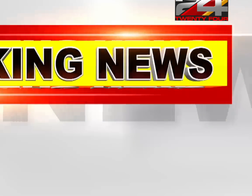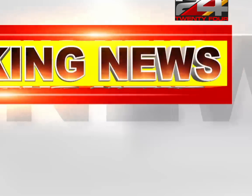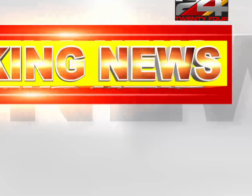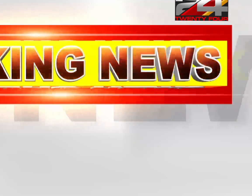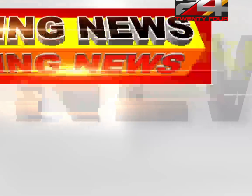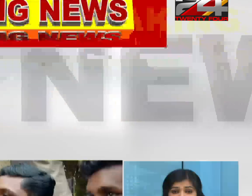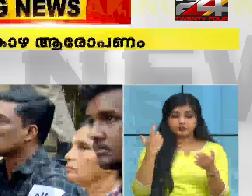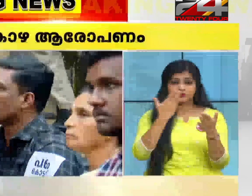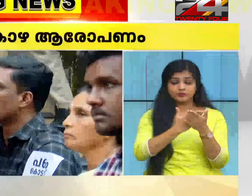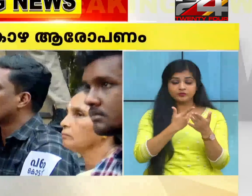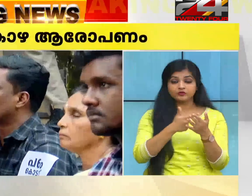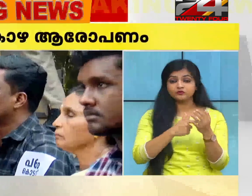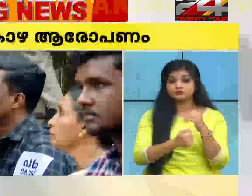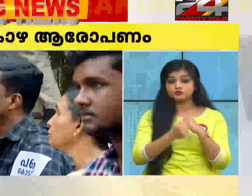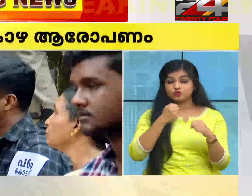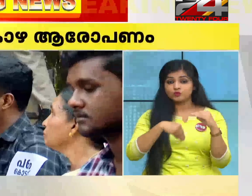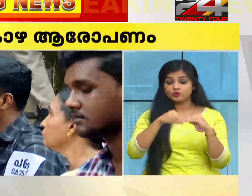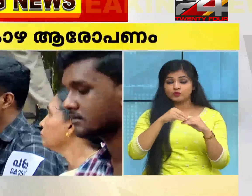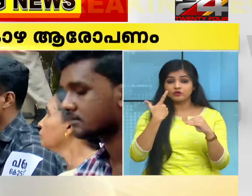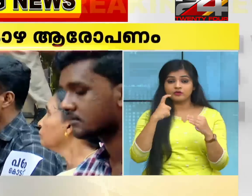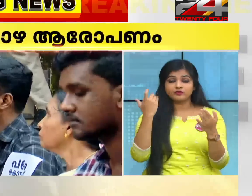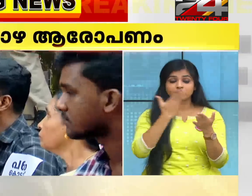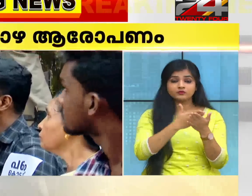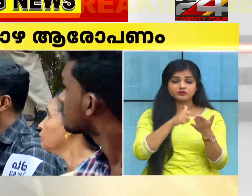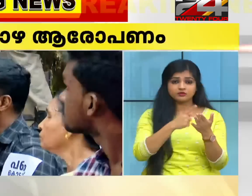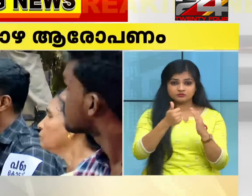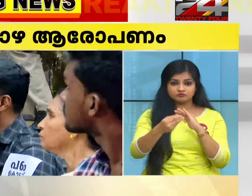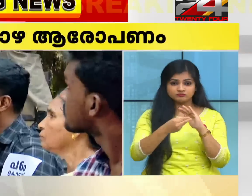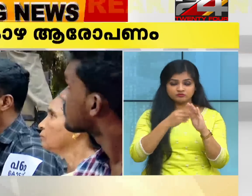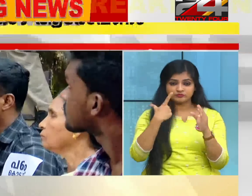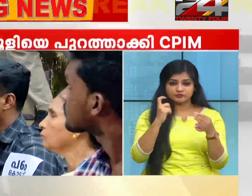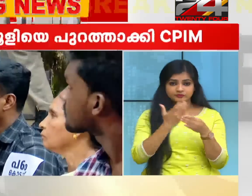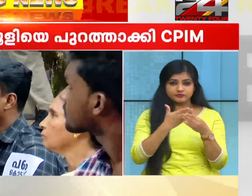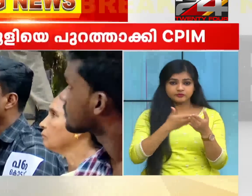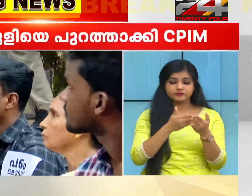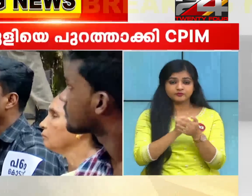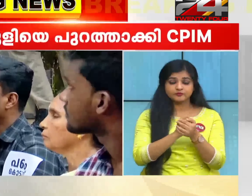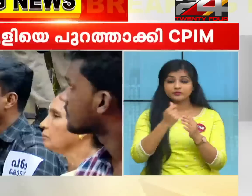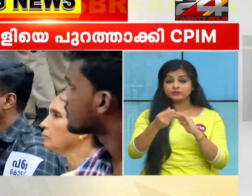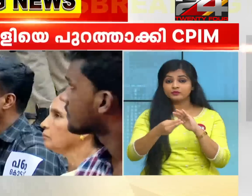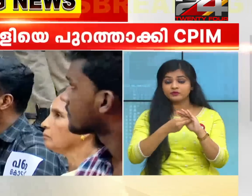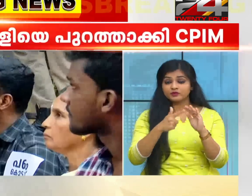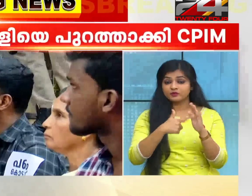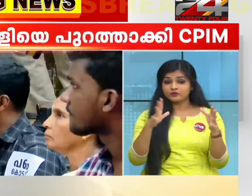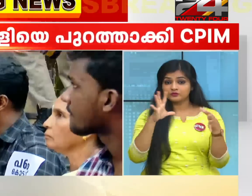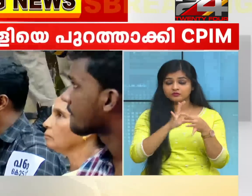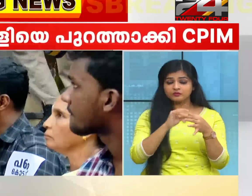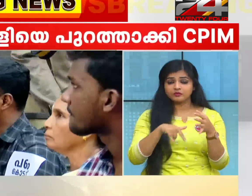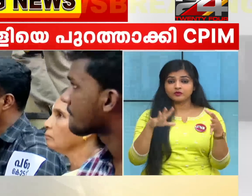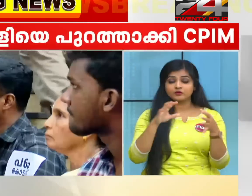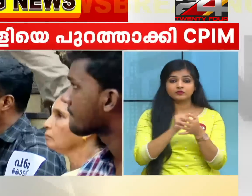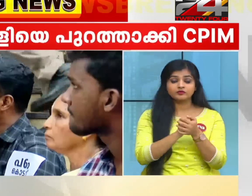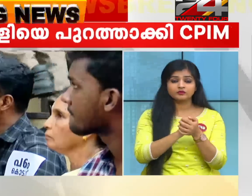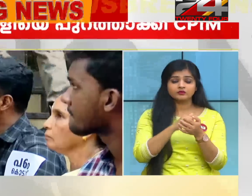അതിൻ്റെ അകത്ത് ശക്തമായിട്ടുള്ള പരാതി എവിടെയൊക്കെ, കാരണം ഇതൊരു അഴിമതിയാണ്. ആ അഴിമതി ആയിട്ട് ബന്ധപ്പെടുത്തിക്കൊണ്ടുള്ള സ്ഥലത്ത്, അതായത് ഇവിടെ